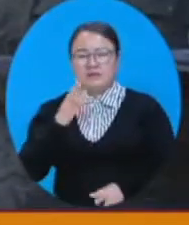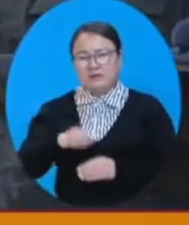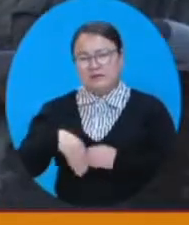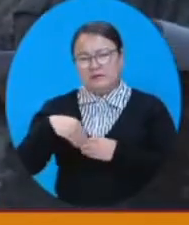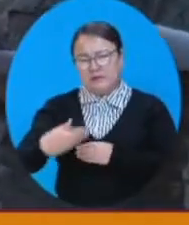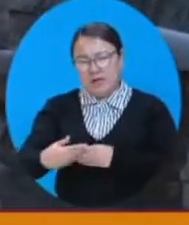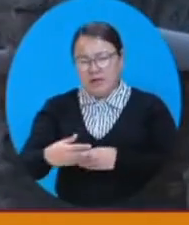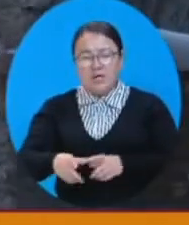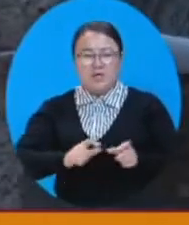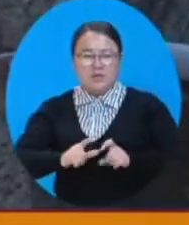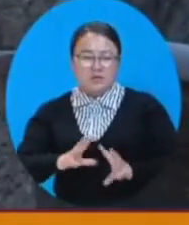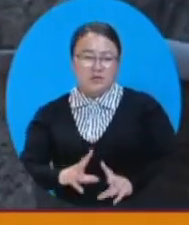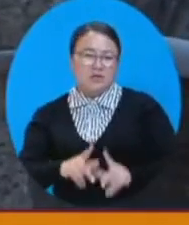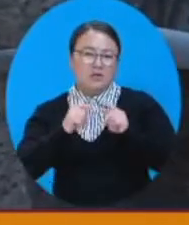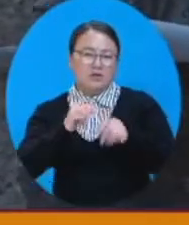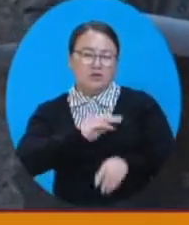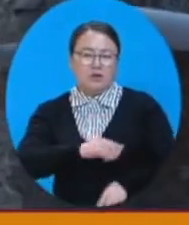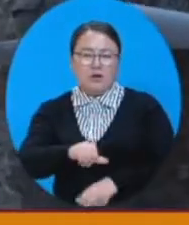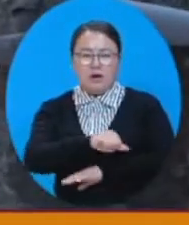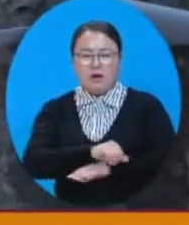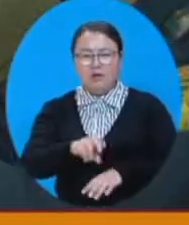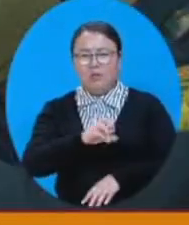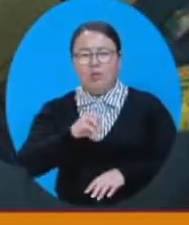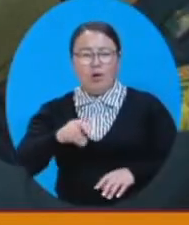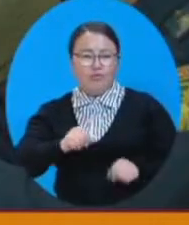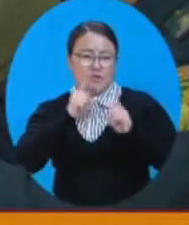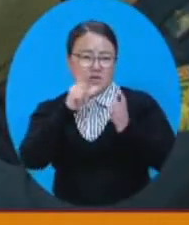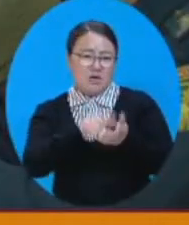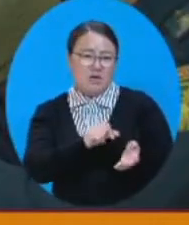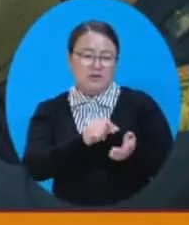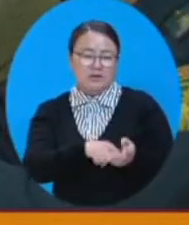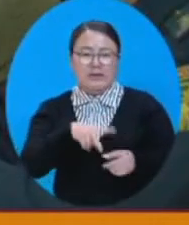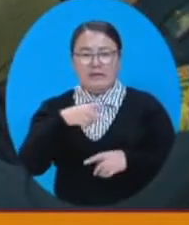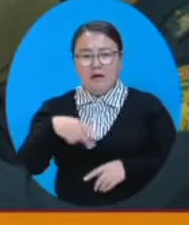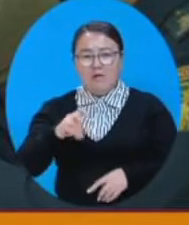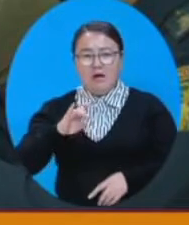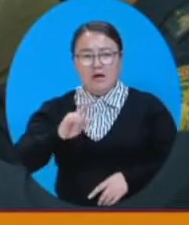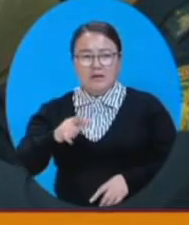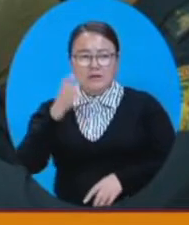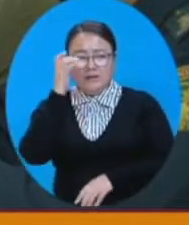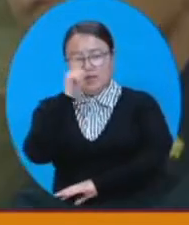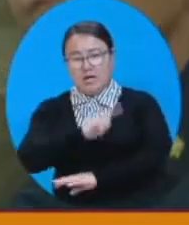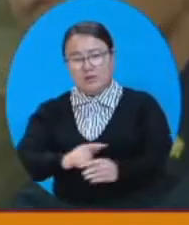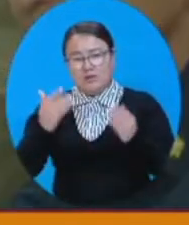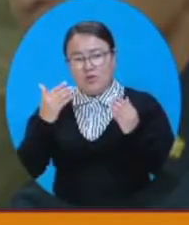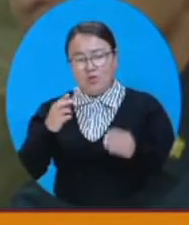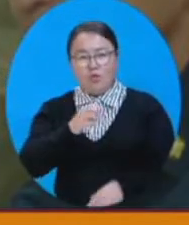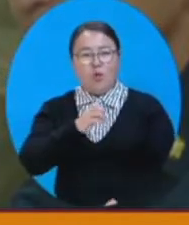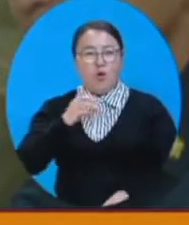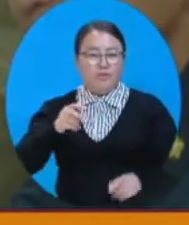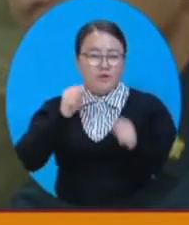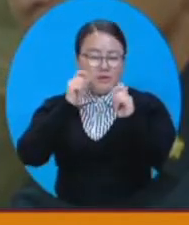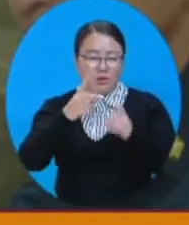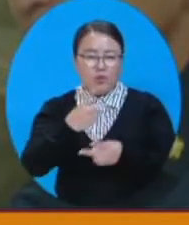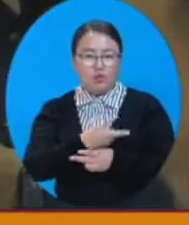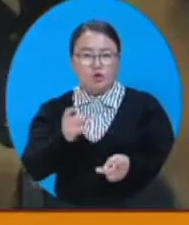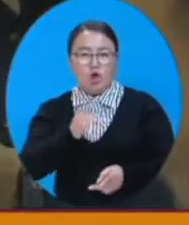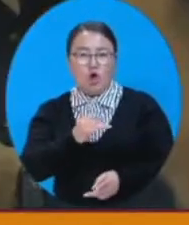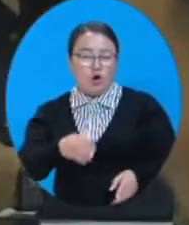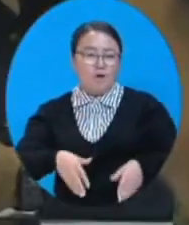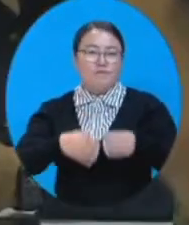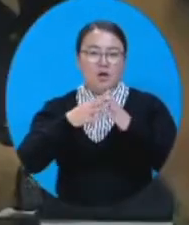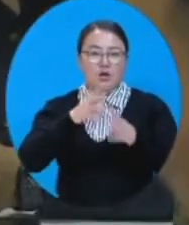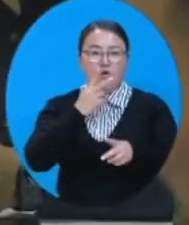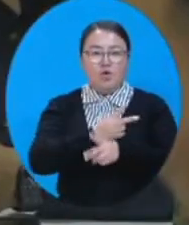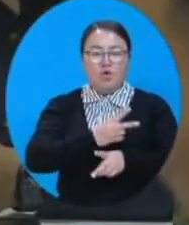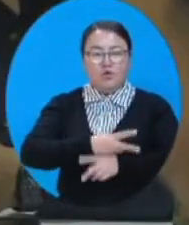цаашаад эдийн засгийг сэргээх хамгийн оновчтой шийдлийн нэг нь хилийн бомбын сэргэлт юм а. Энэ 7 хоногийн лавг гарагийн засгийн газрын хуралдаанаар бомбын сэргэлтийн үндэсний хорог